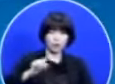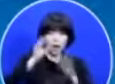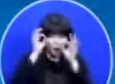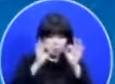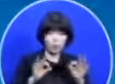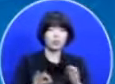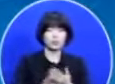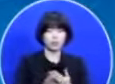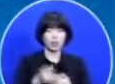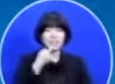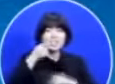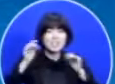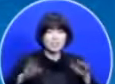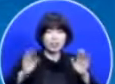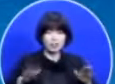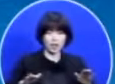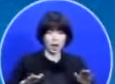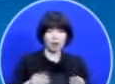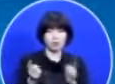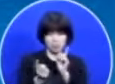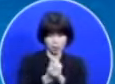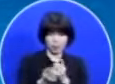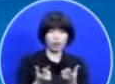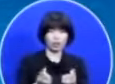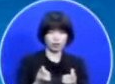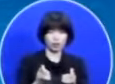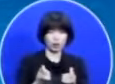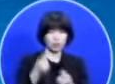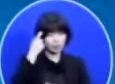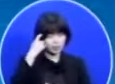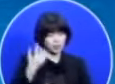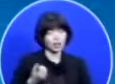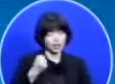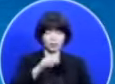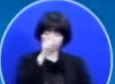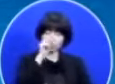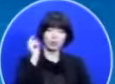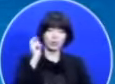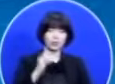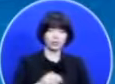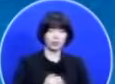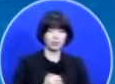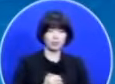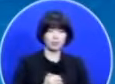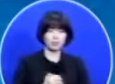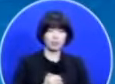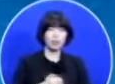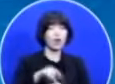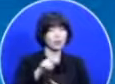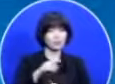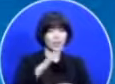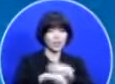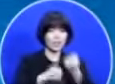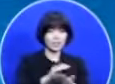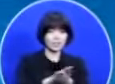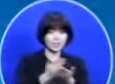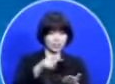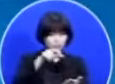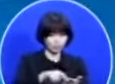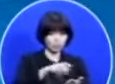천사들을 만난 것처럼 그렇게 여겨 주시면 좋겠습니다 크게 성경이 말씀하시는